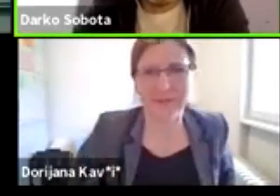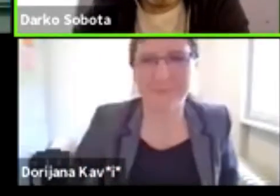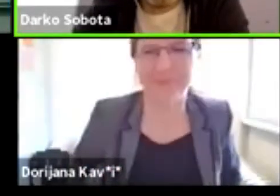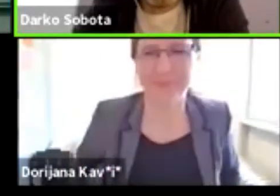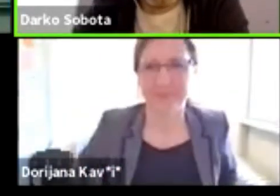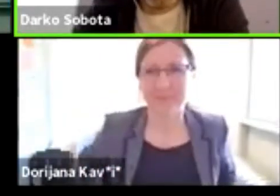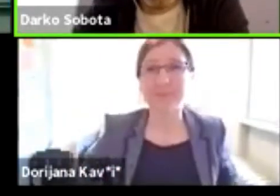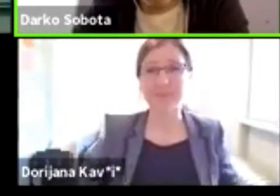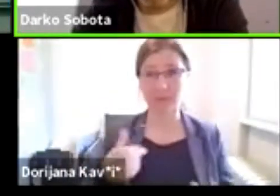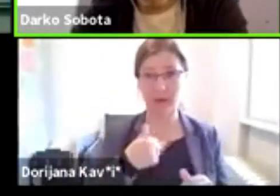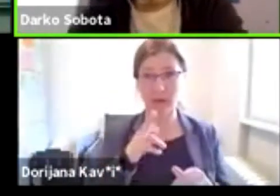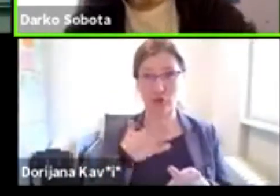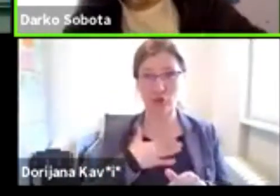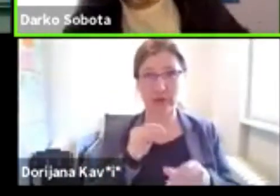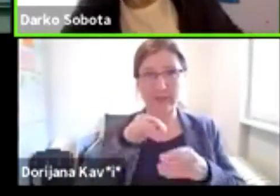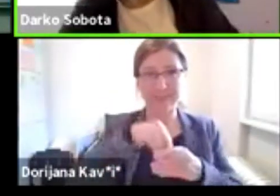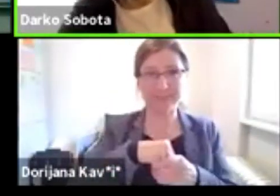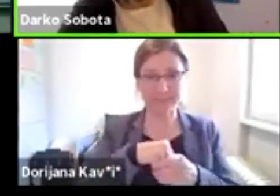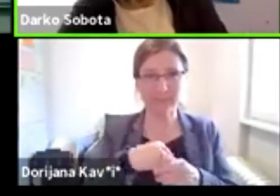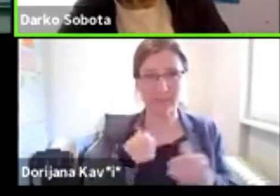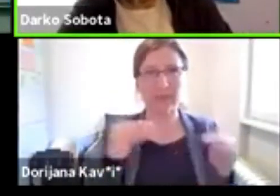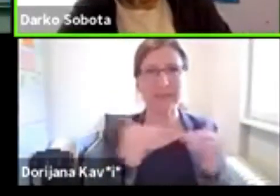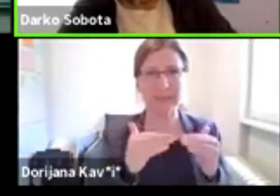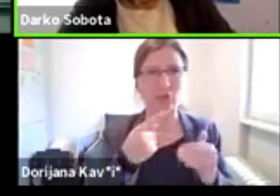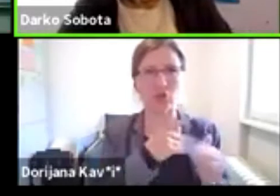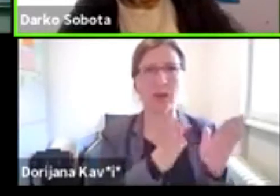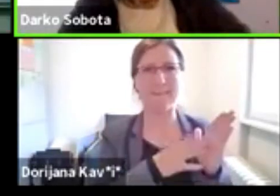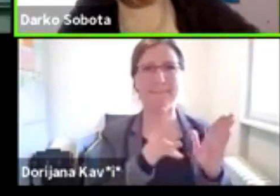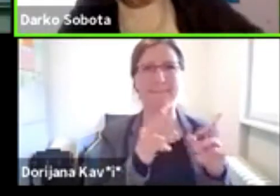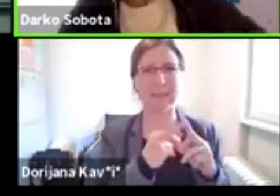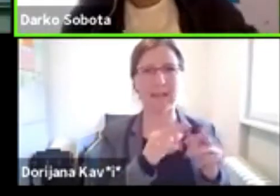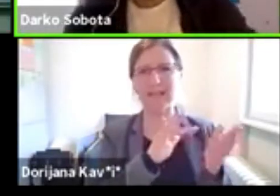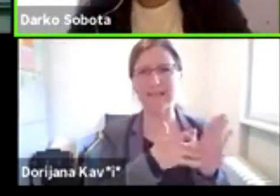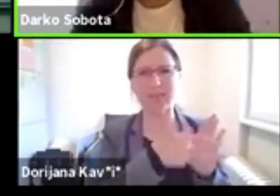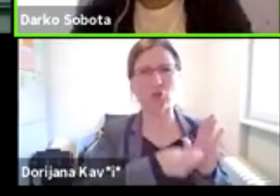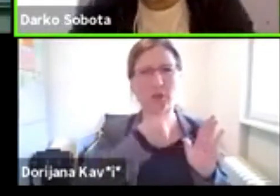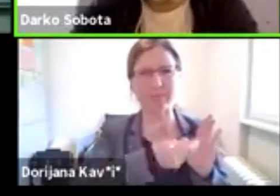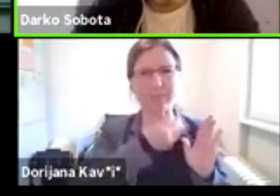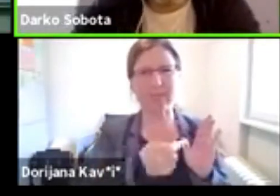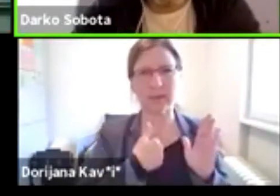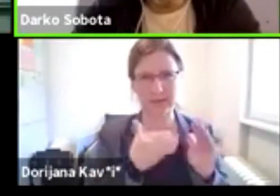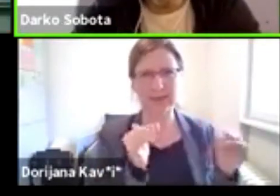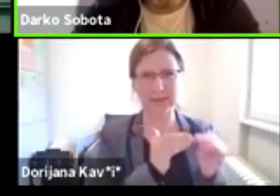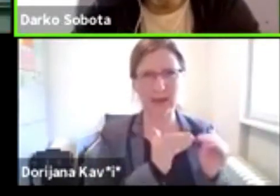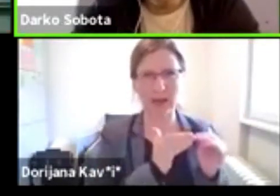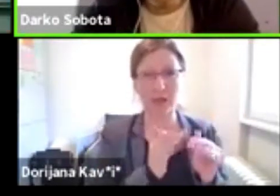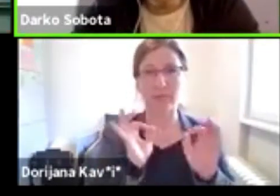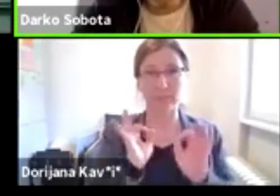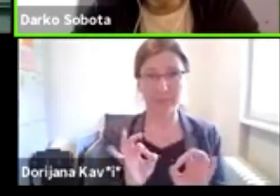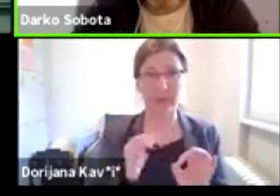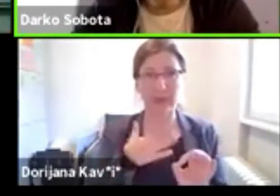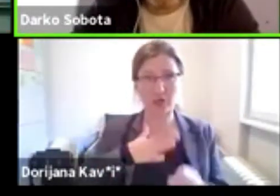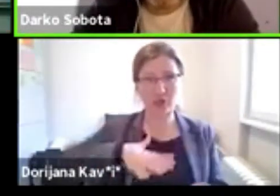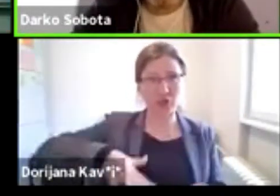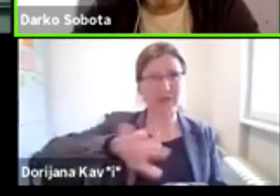ako mogu ja još samo nešto nadodati, ja se slažem sa svime što je Mija rekla. Naravno, stvarno smo sa naše strane unutar